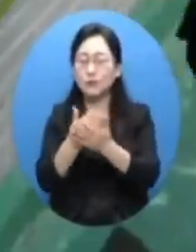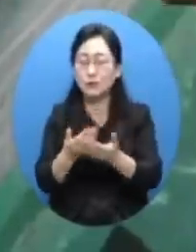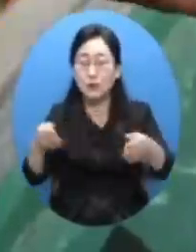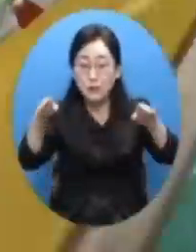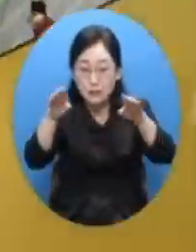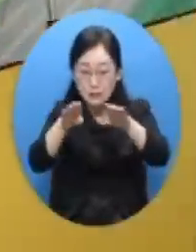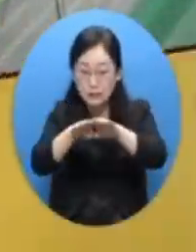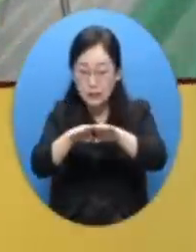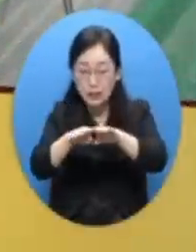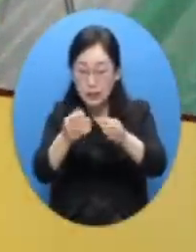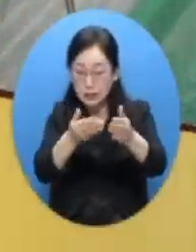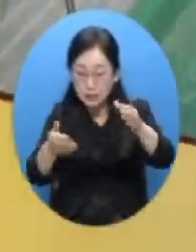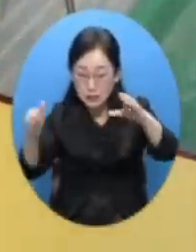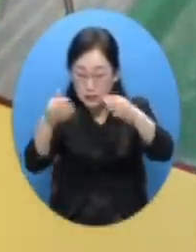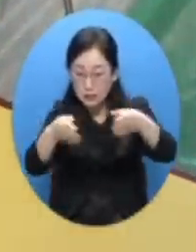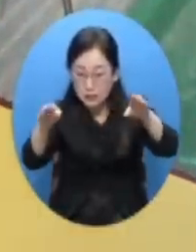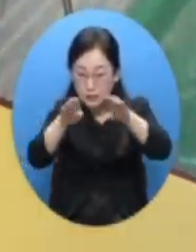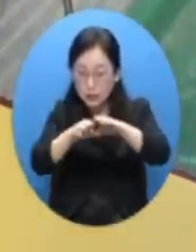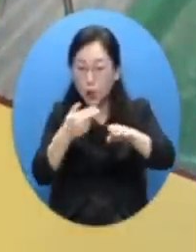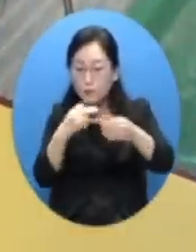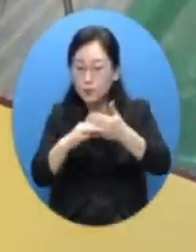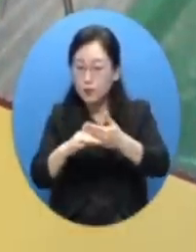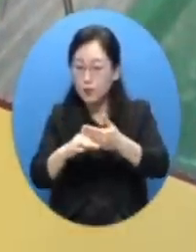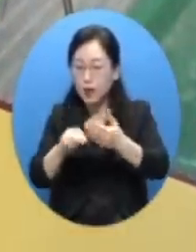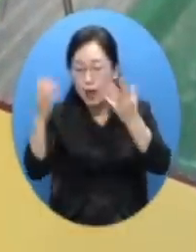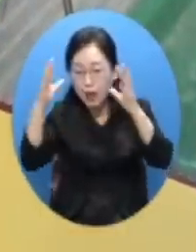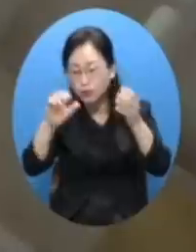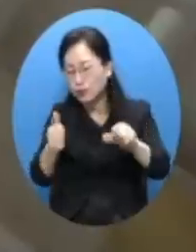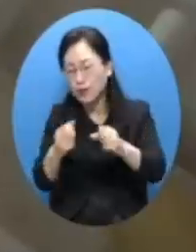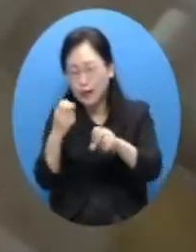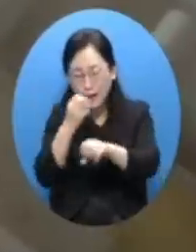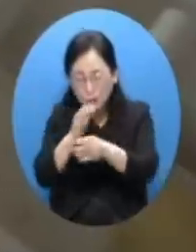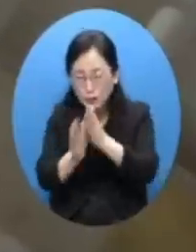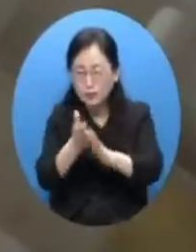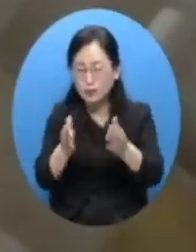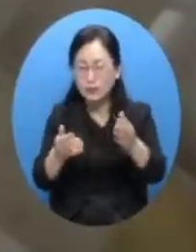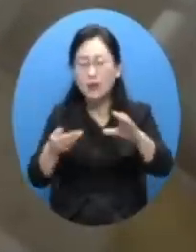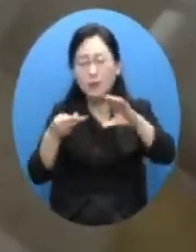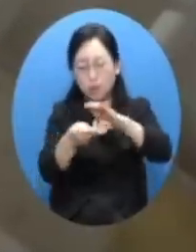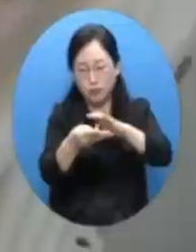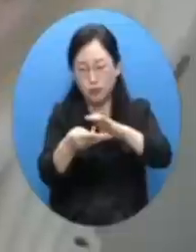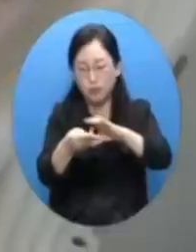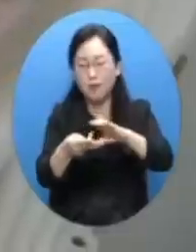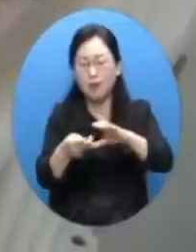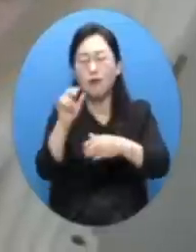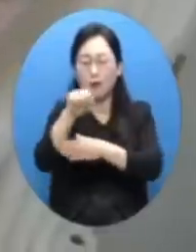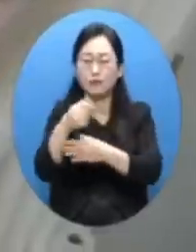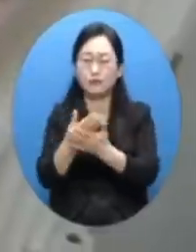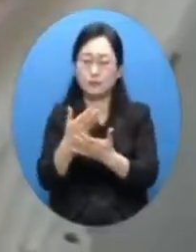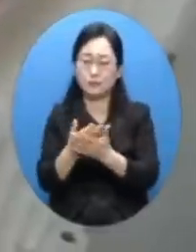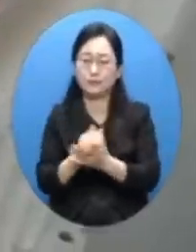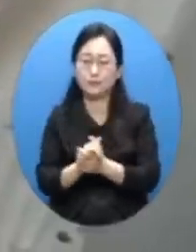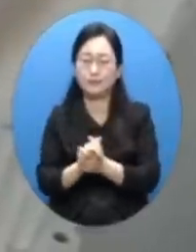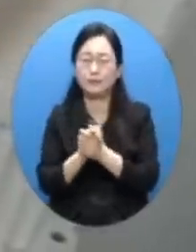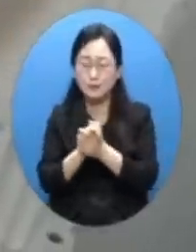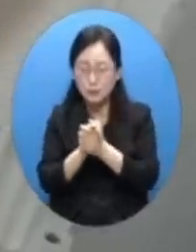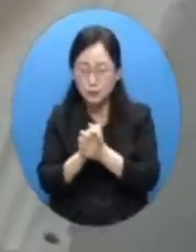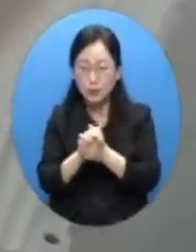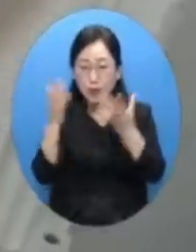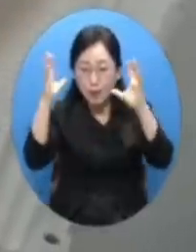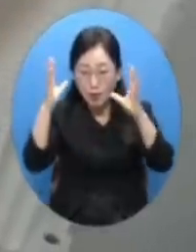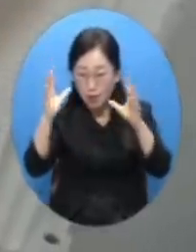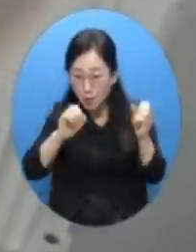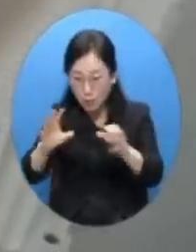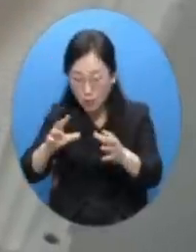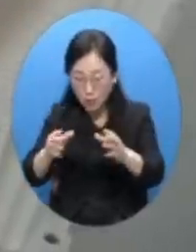죽을 수밖에 없는 아이에게만 주님이 문을 열어주소서. 이렇게 기도하면서 여기 버려진 아이들을